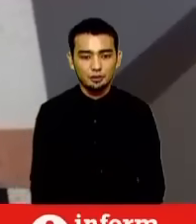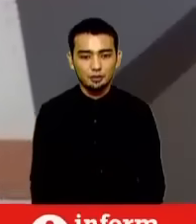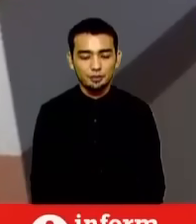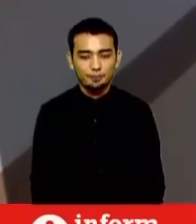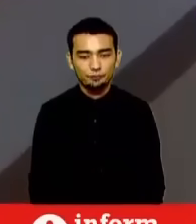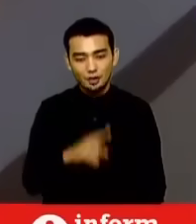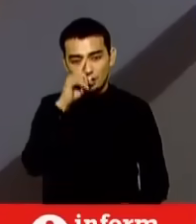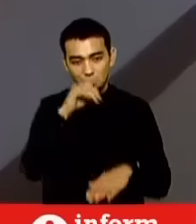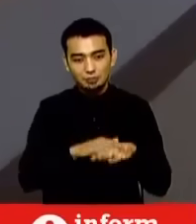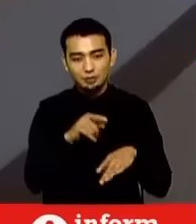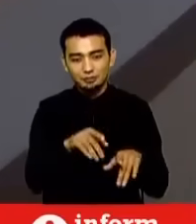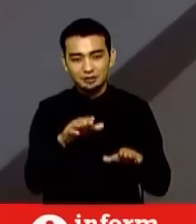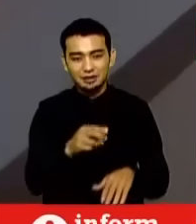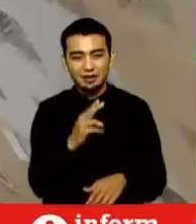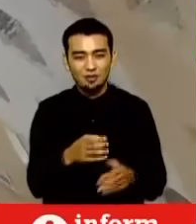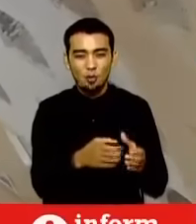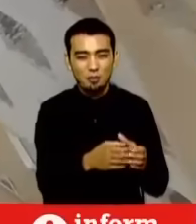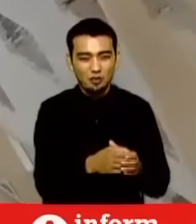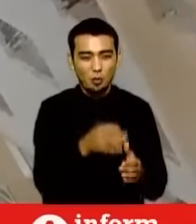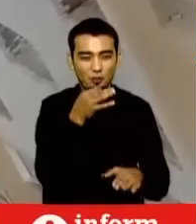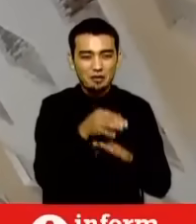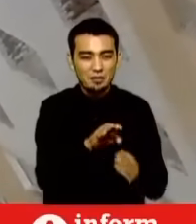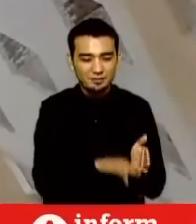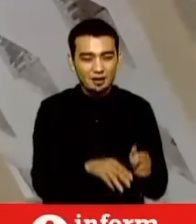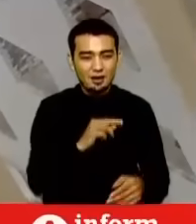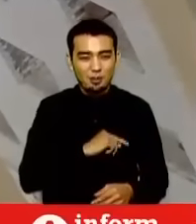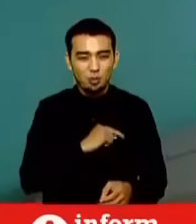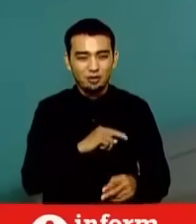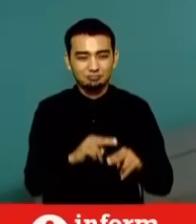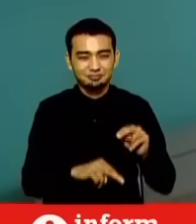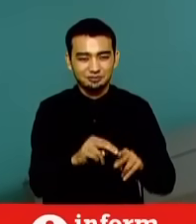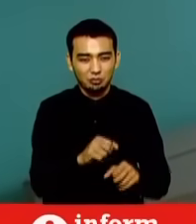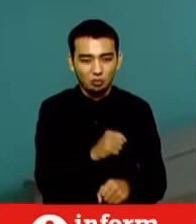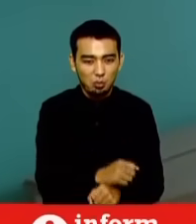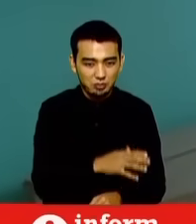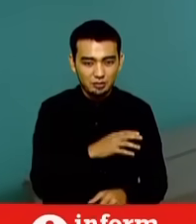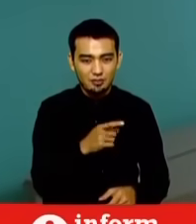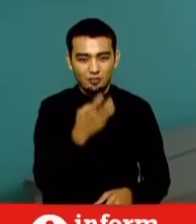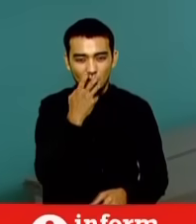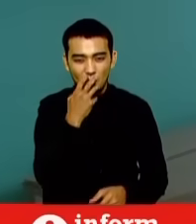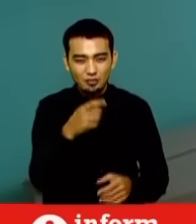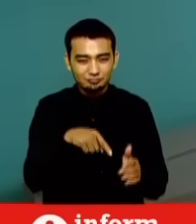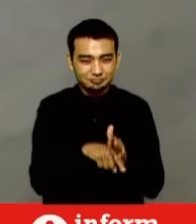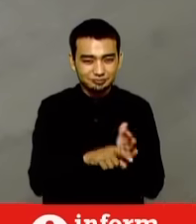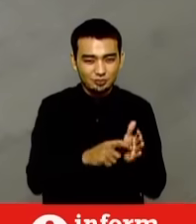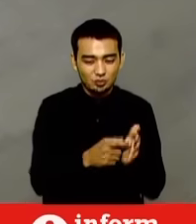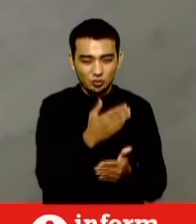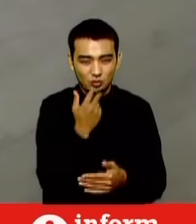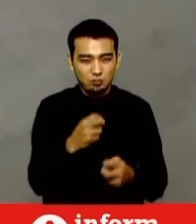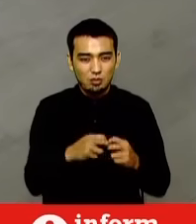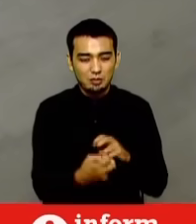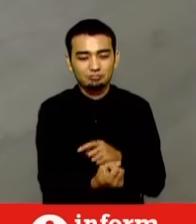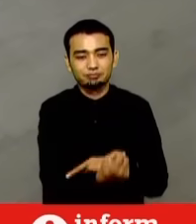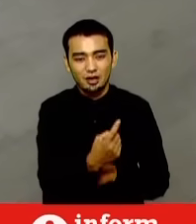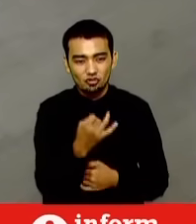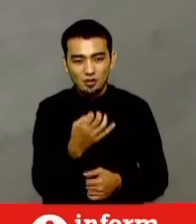Ал әкімдіктегілер мердігердің жауапсыздығынан құрылыс жұмыстары тоқтап қалғанын айтады. Салдарынан жылу желілерін өткізу кезінде мәселе туындаған.